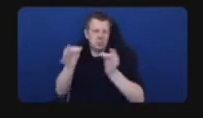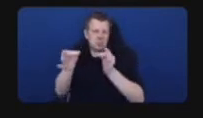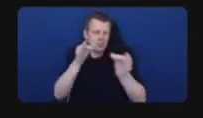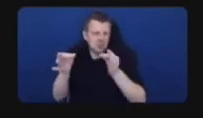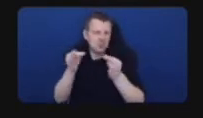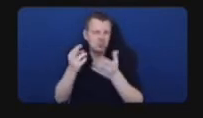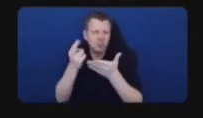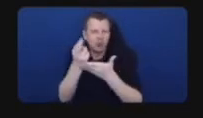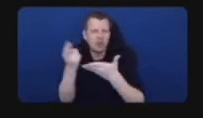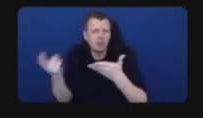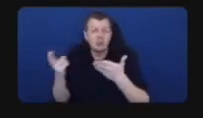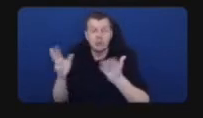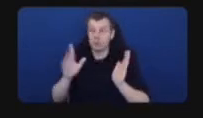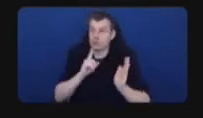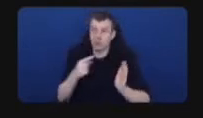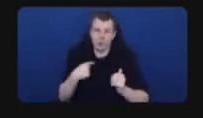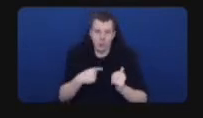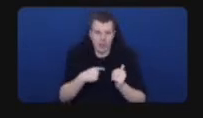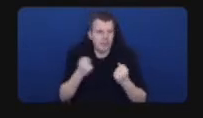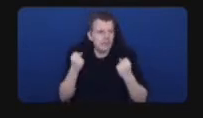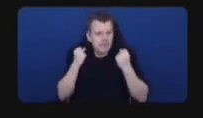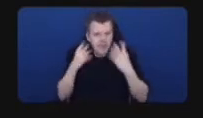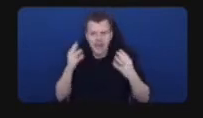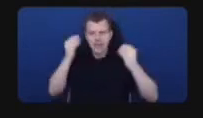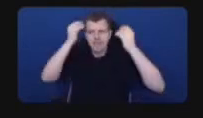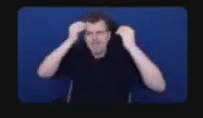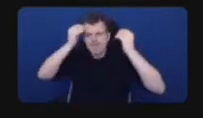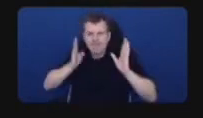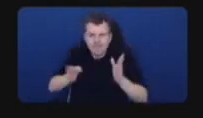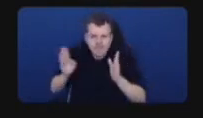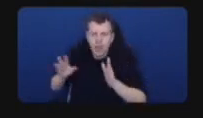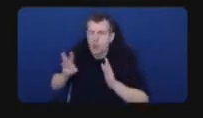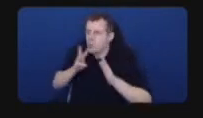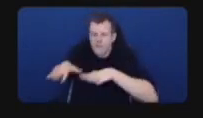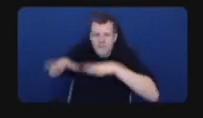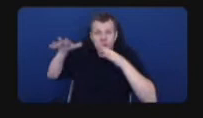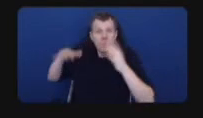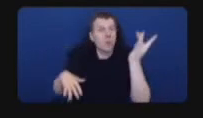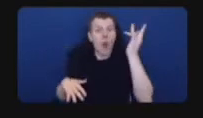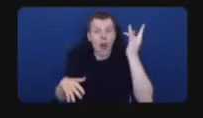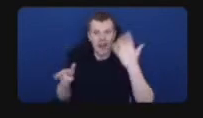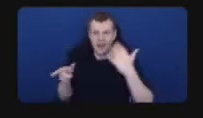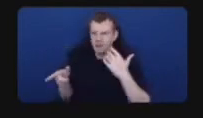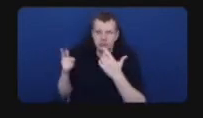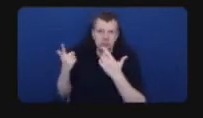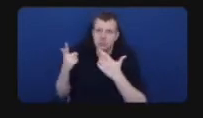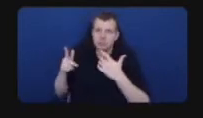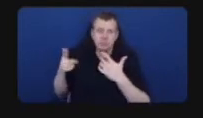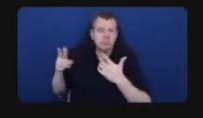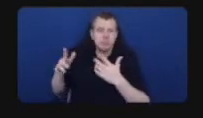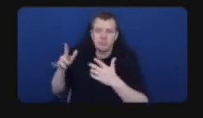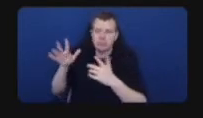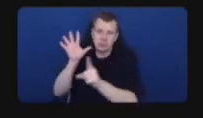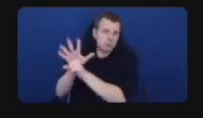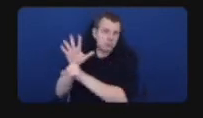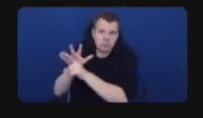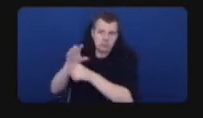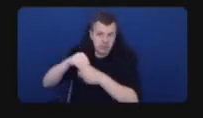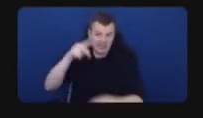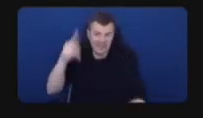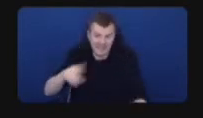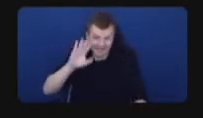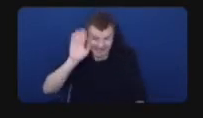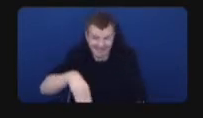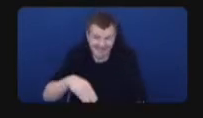害。我们花了很多时间，我们准备好怎么能够跟大家分享关于洪水的一些